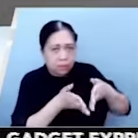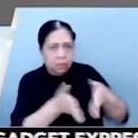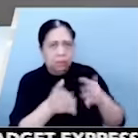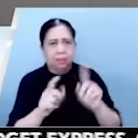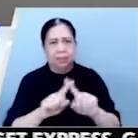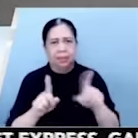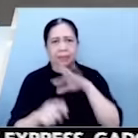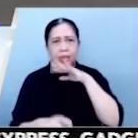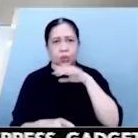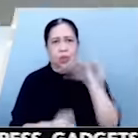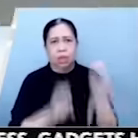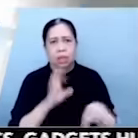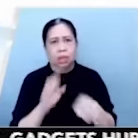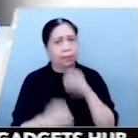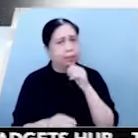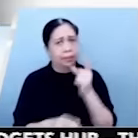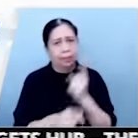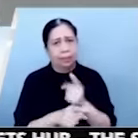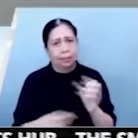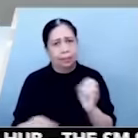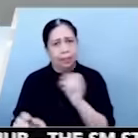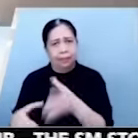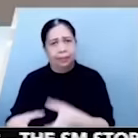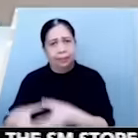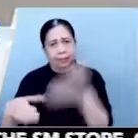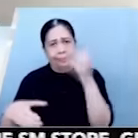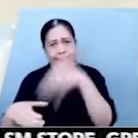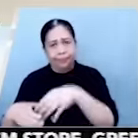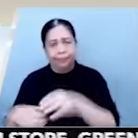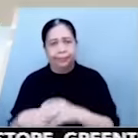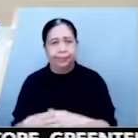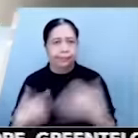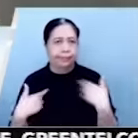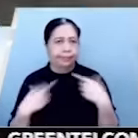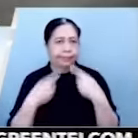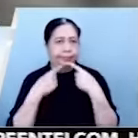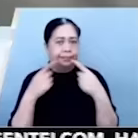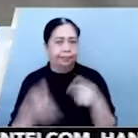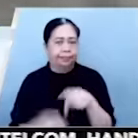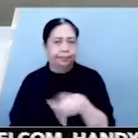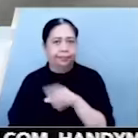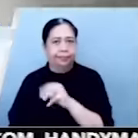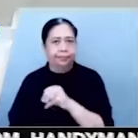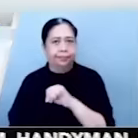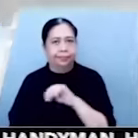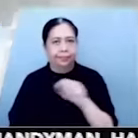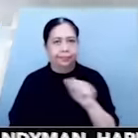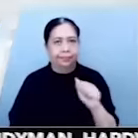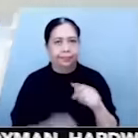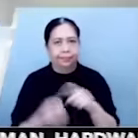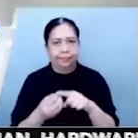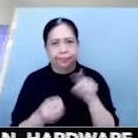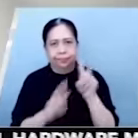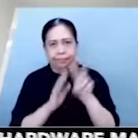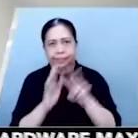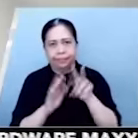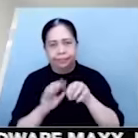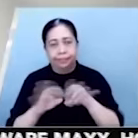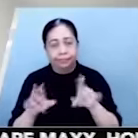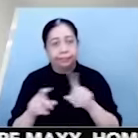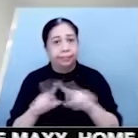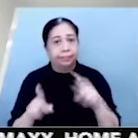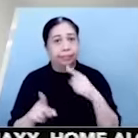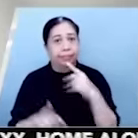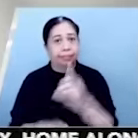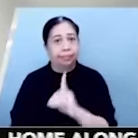ang hindi itinapon na maayos. Wala pang pahayag ang Manila International Airport Authority tungkol dito, pero ayon sa